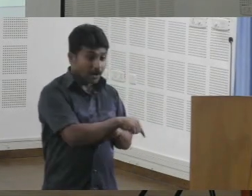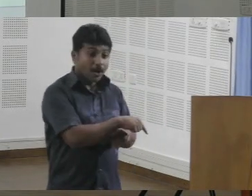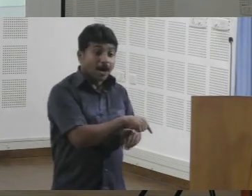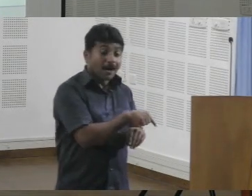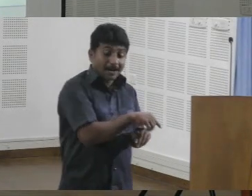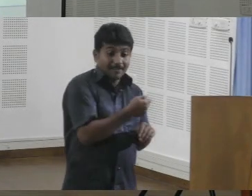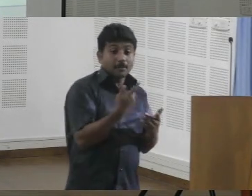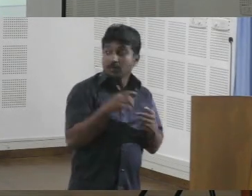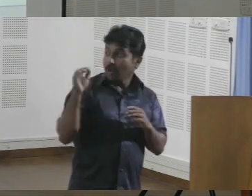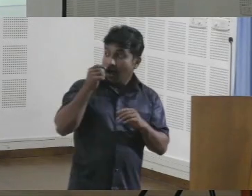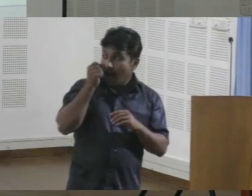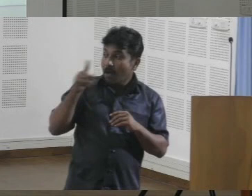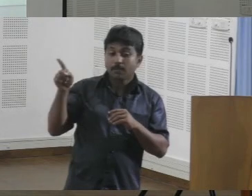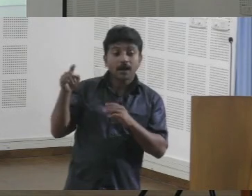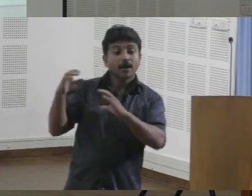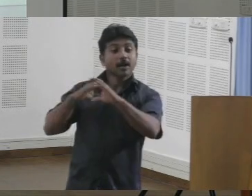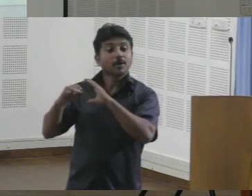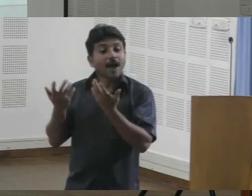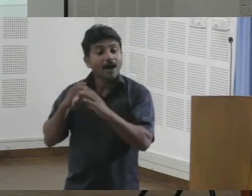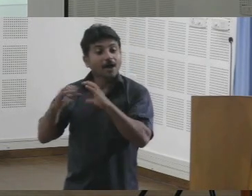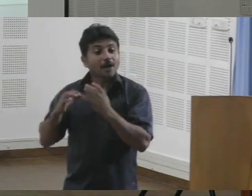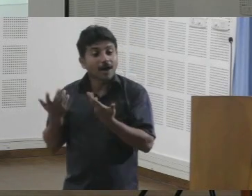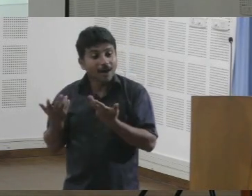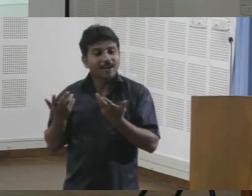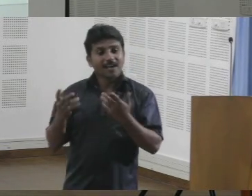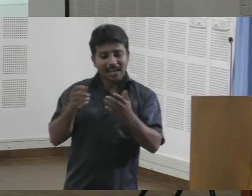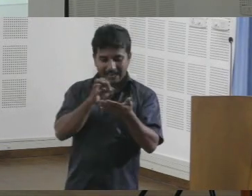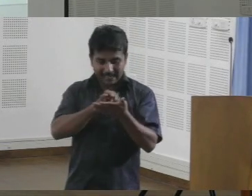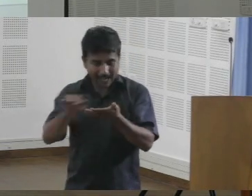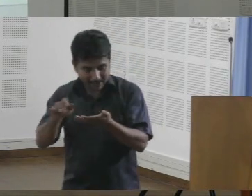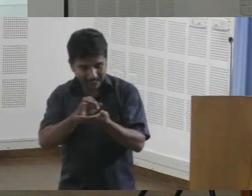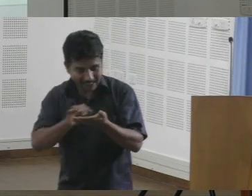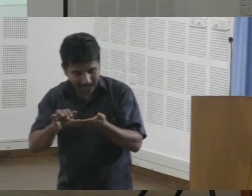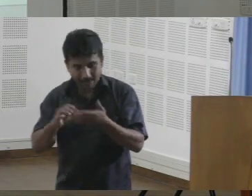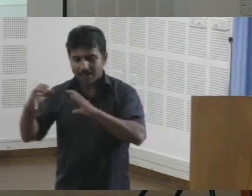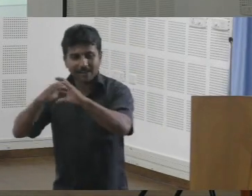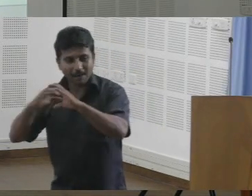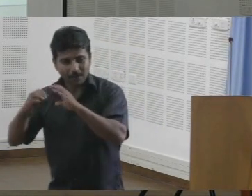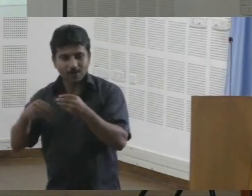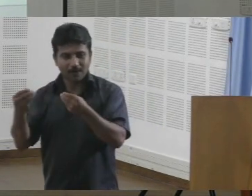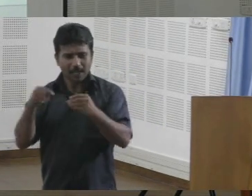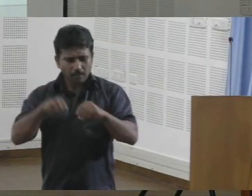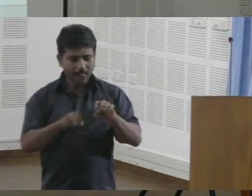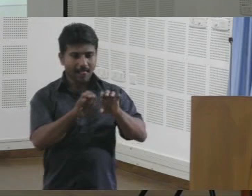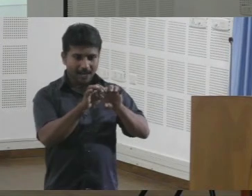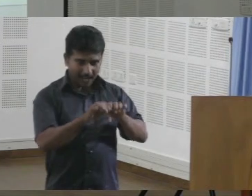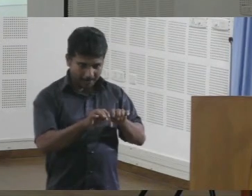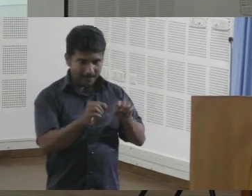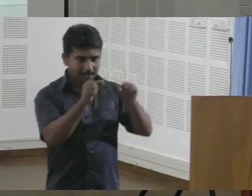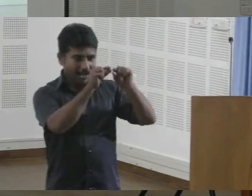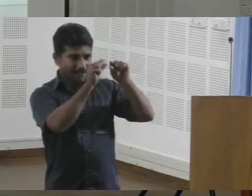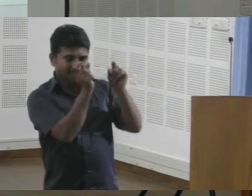ജനറലൈസ്ഡ് ഫോമിലേക്ക് പോകണം. അപ്പോൾ അതുകൊണ്ട് ഞാനിപ്പോൾ വേർഡ് ലെവലിലേക്ക് വരാൻ വേണ്ടി ടൈപ്പിംഗ് കൊടുത്തു. വേർഡ്സായി, സെൻറ്റൻസായി, ടു സ്റ്റെപ്പ്